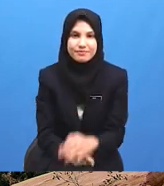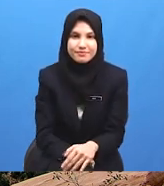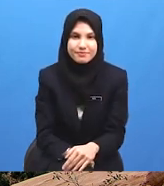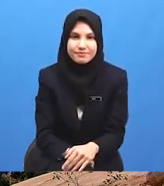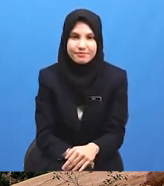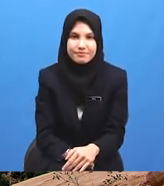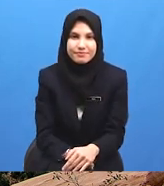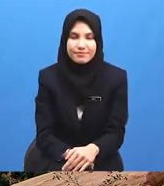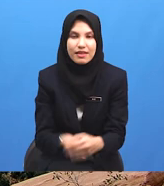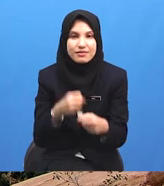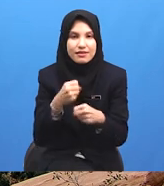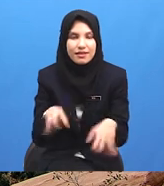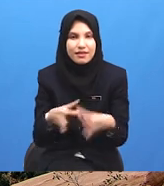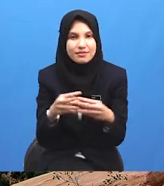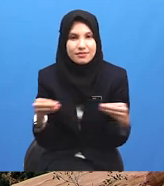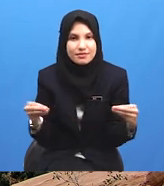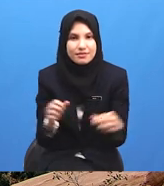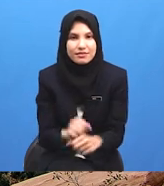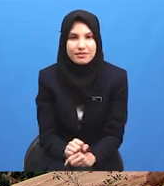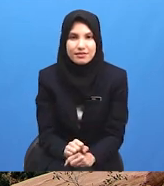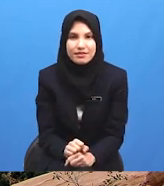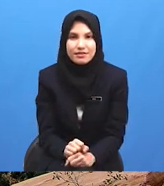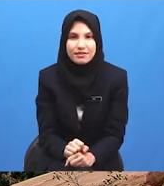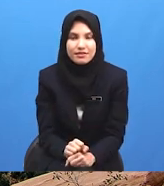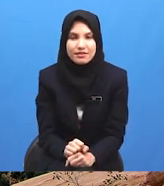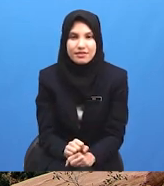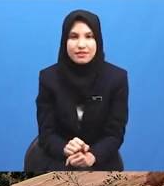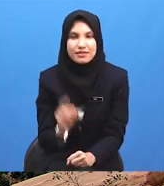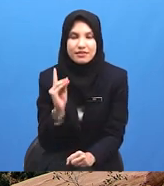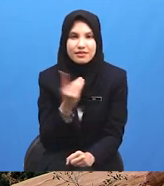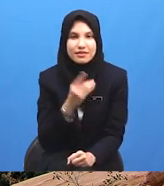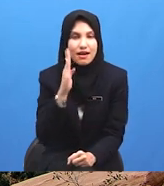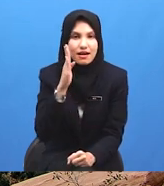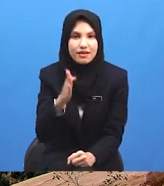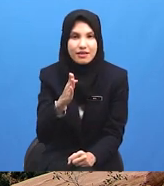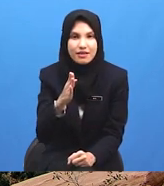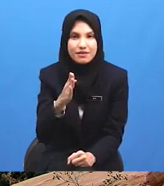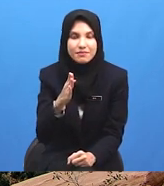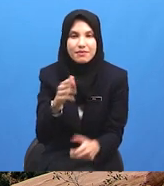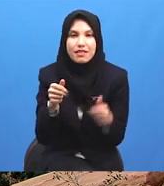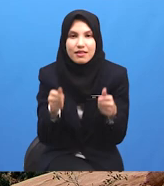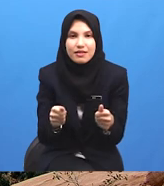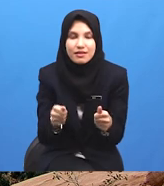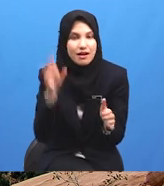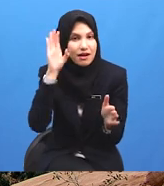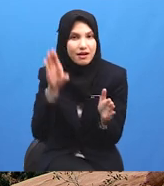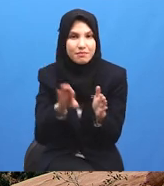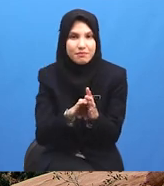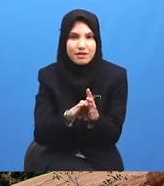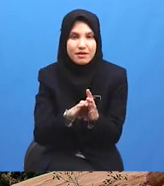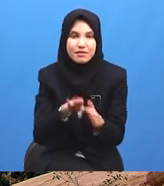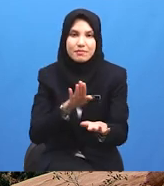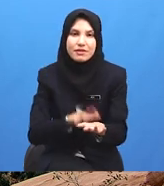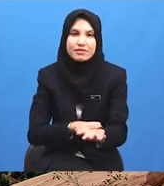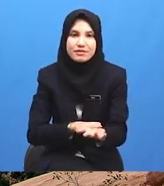Setelah selesai, kita akan melekatkan gambar